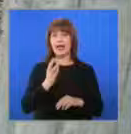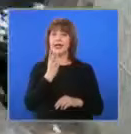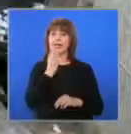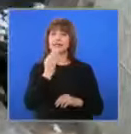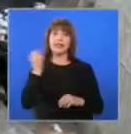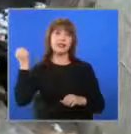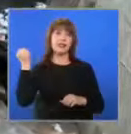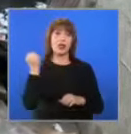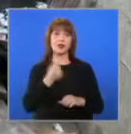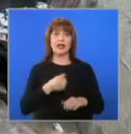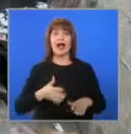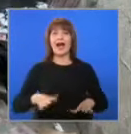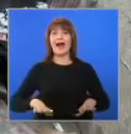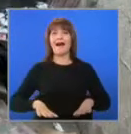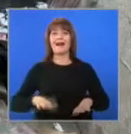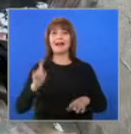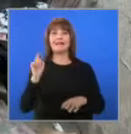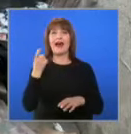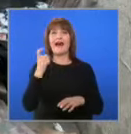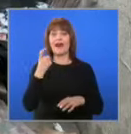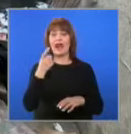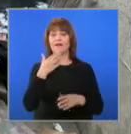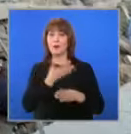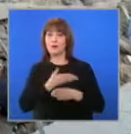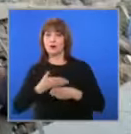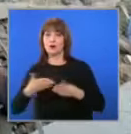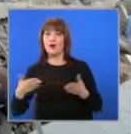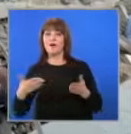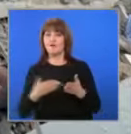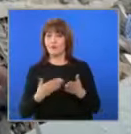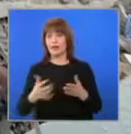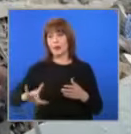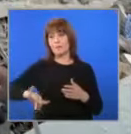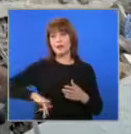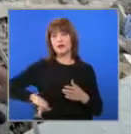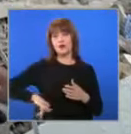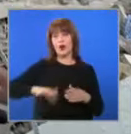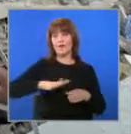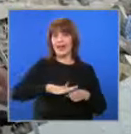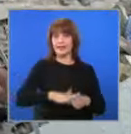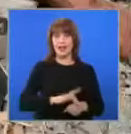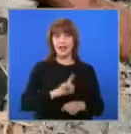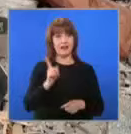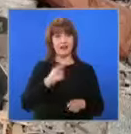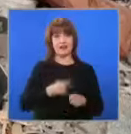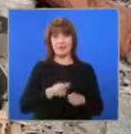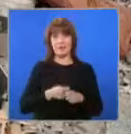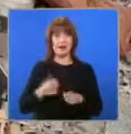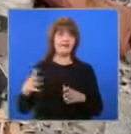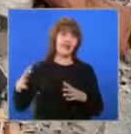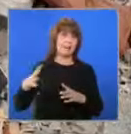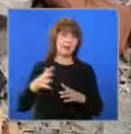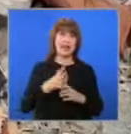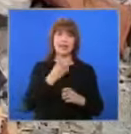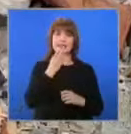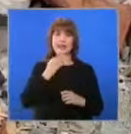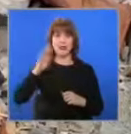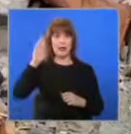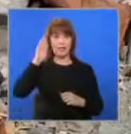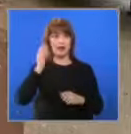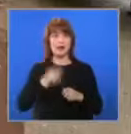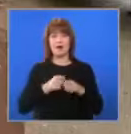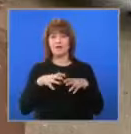Израелските удари срещу град Рафа продължават въпреки международния натиск да не се провежда сухопътна офанзива там. Израелската армия